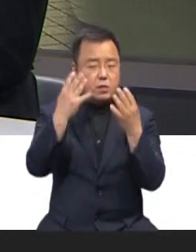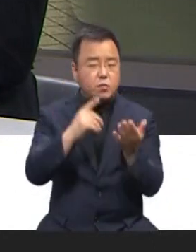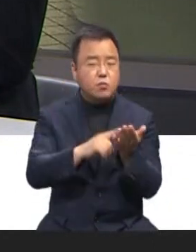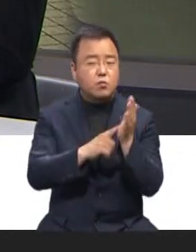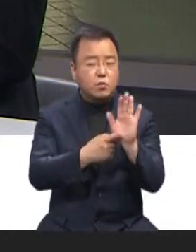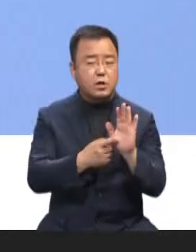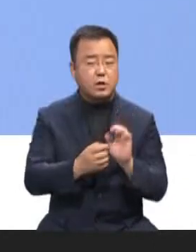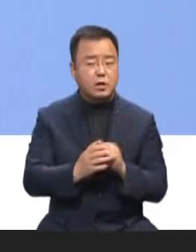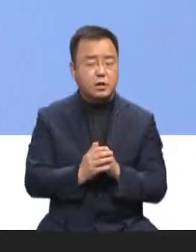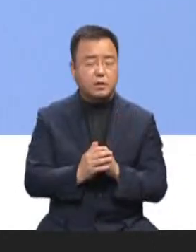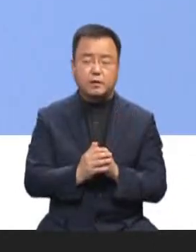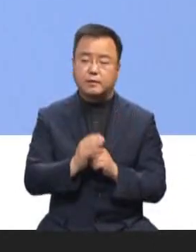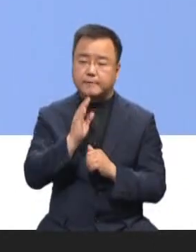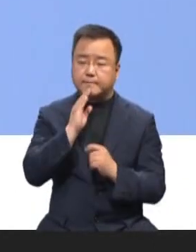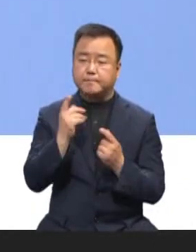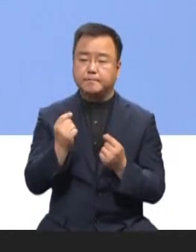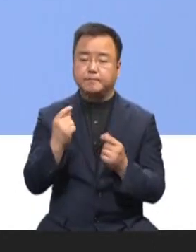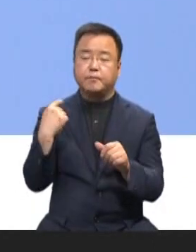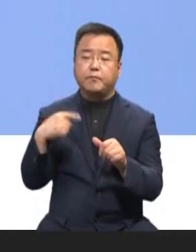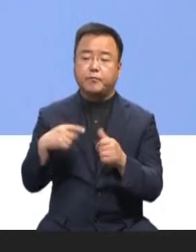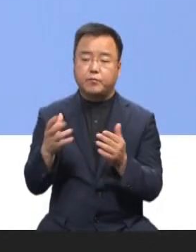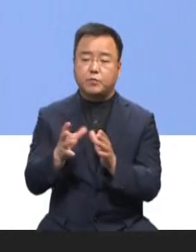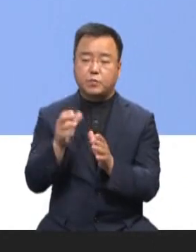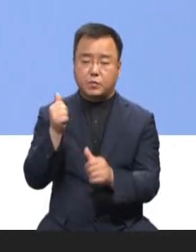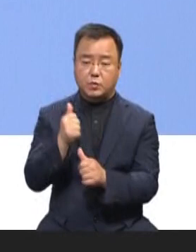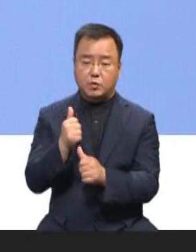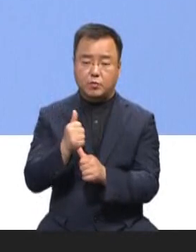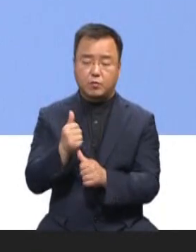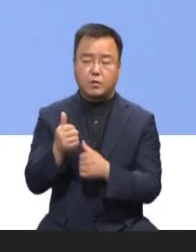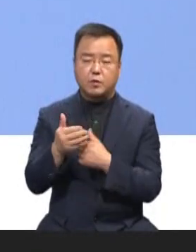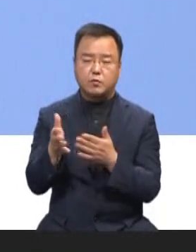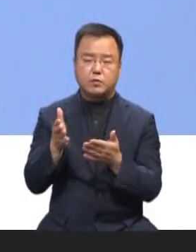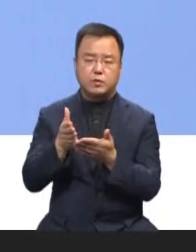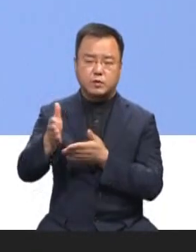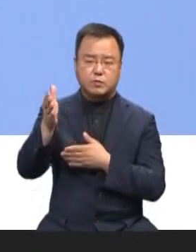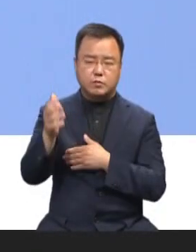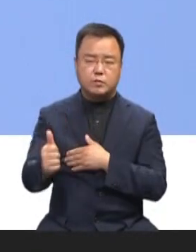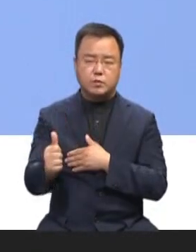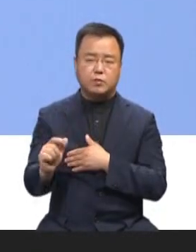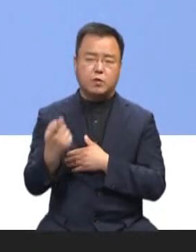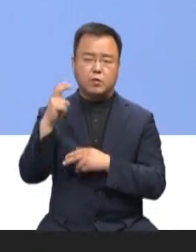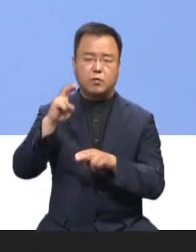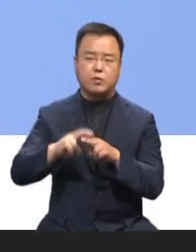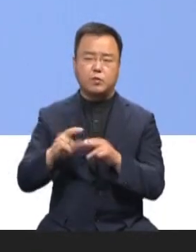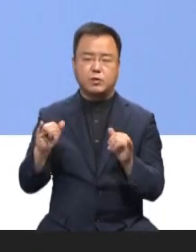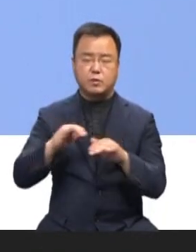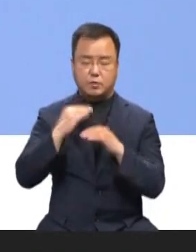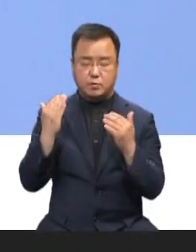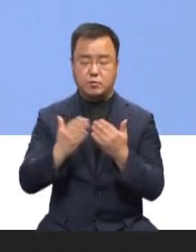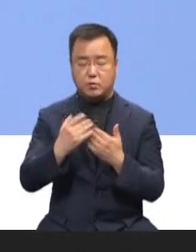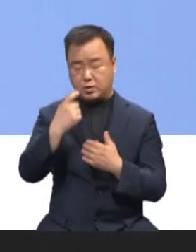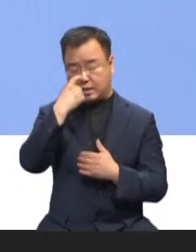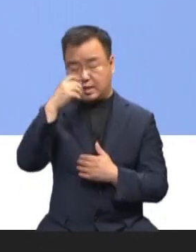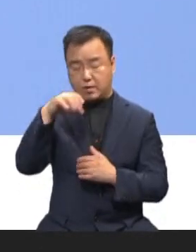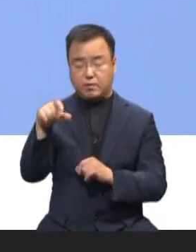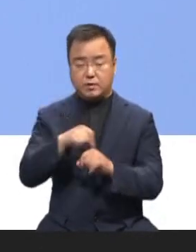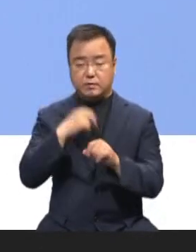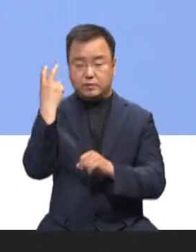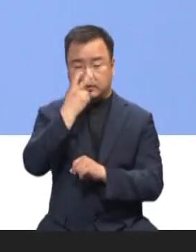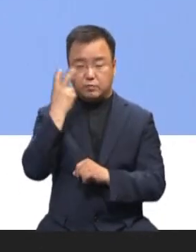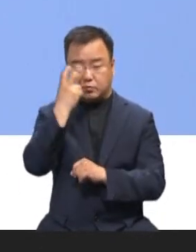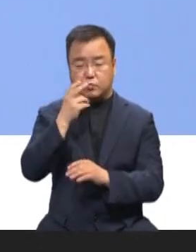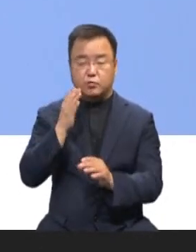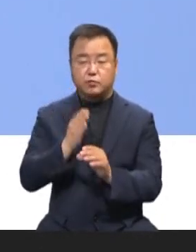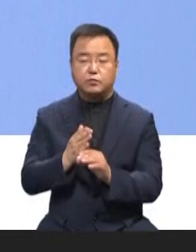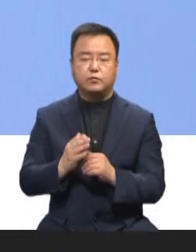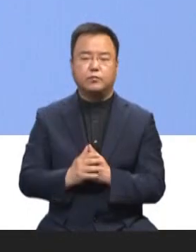그렇습니다 2 교육 뿔 차관과 실 국장 같으니 고위급 간부들이 총동원 이 되어서 지금 하고 언 특별 단속을 벌이고 있는데요